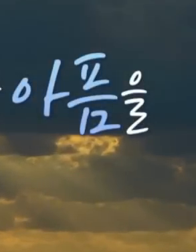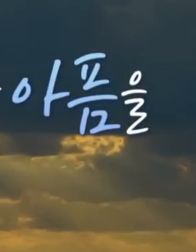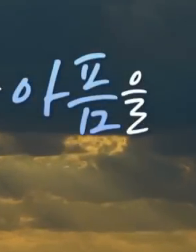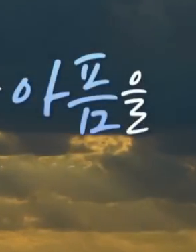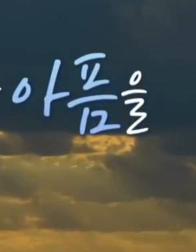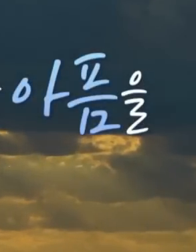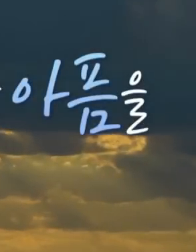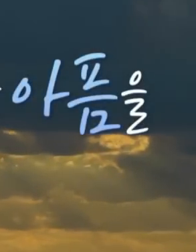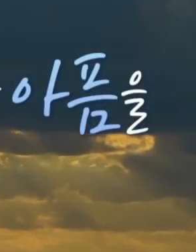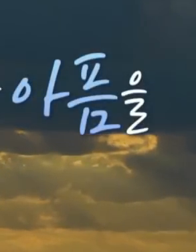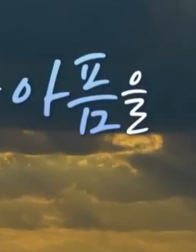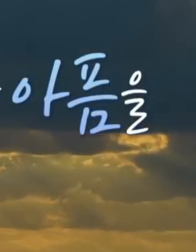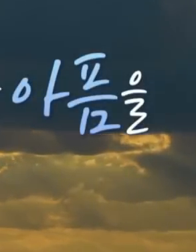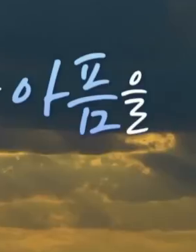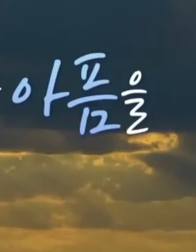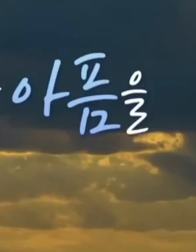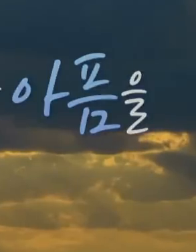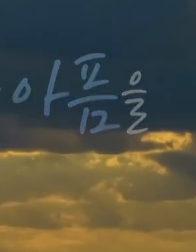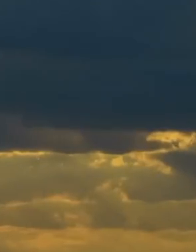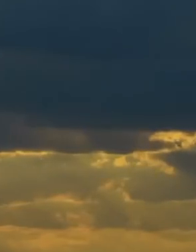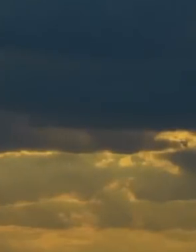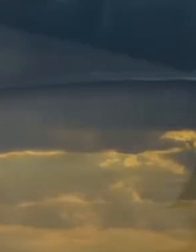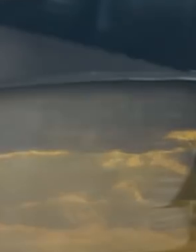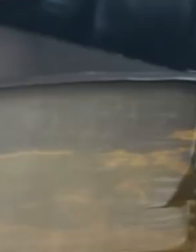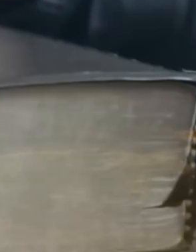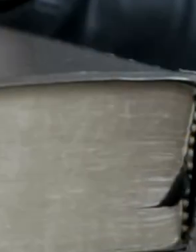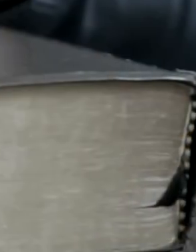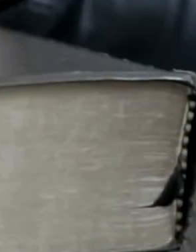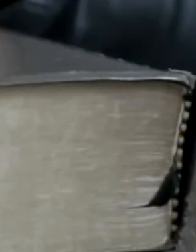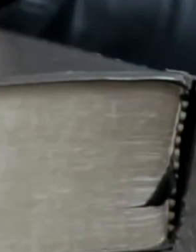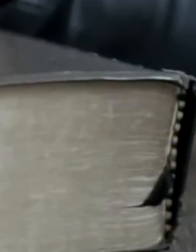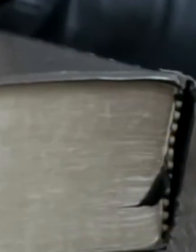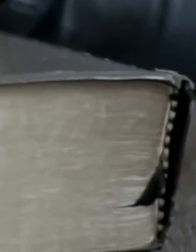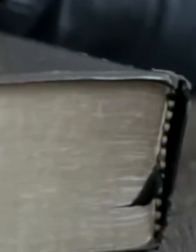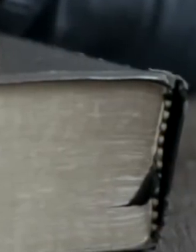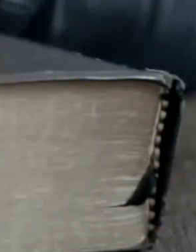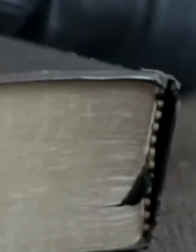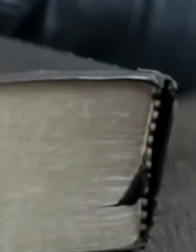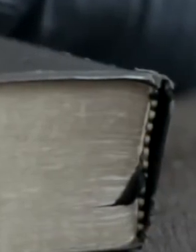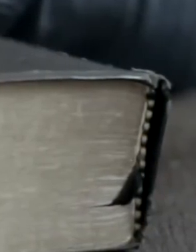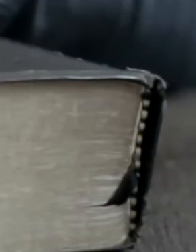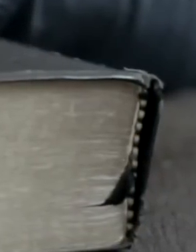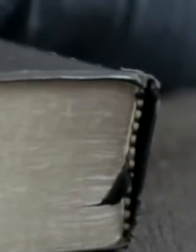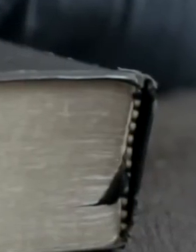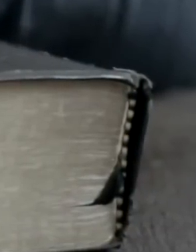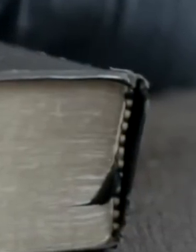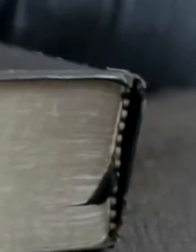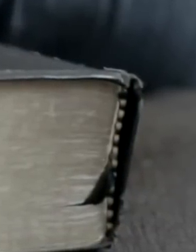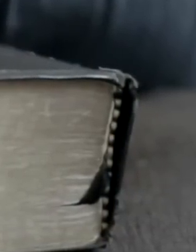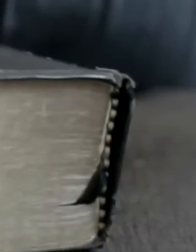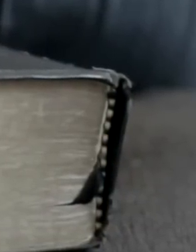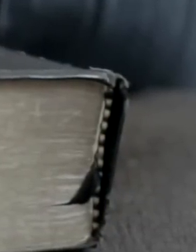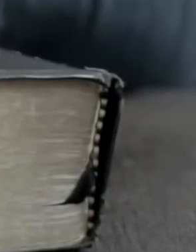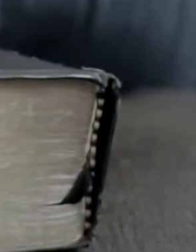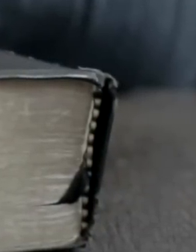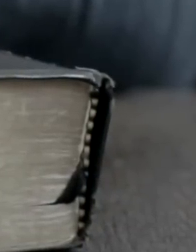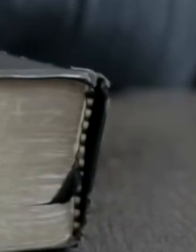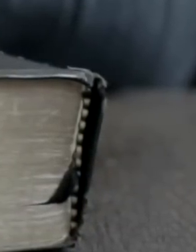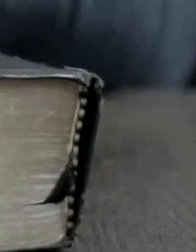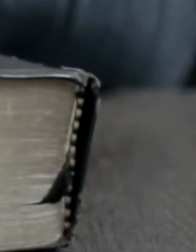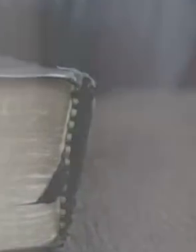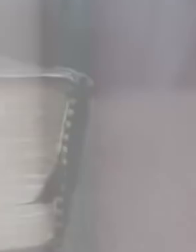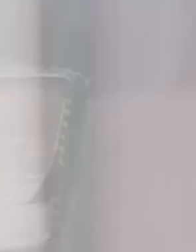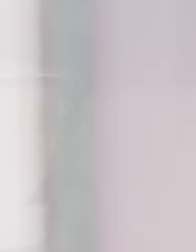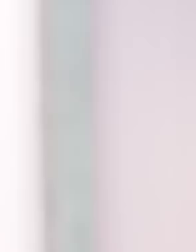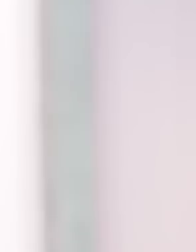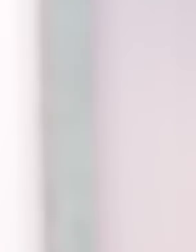하나님의 그 나에게 품 안에서 안 나오게 해주세요. 저 그냥 주님 곁에 갈 수 있는 그날까지 주님